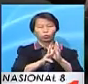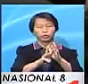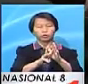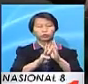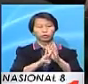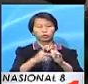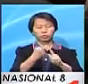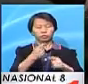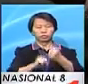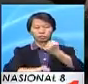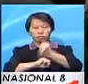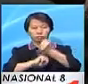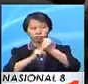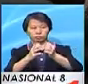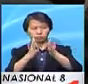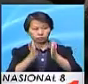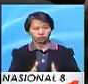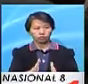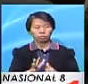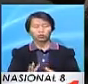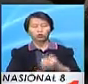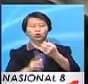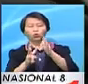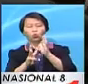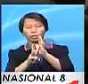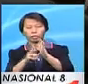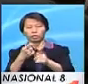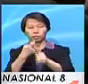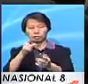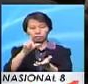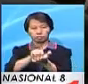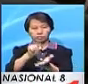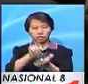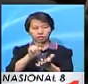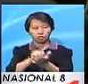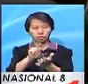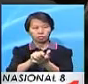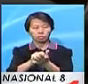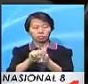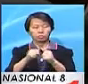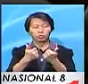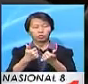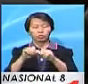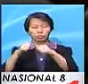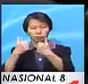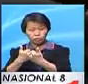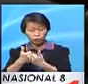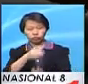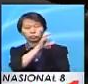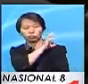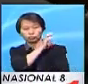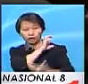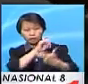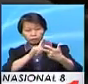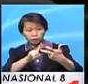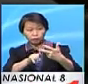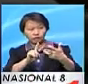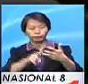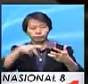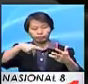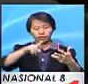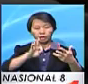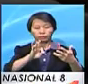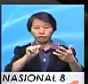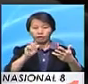para penyokong, wakil daripada media, Sport Writers Association, Persatuan Jurulatih,